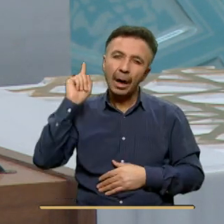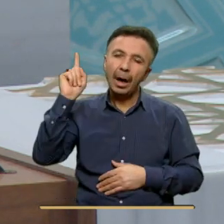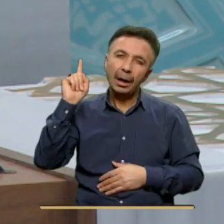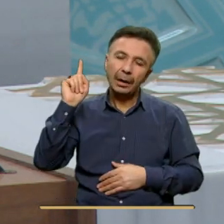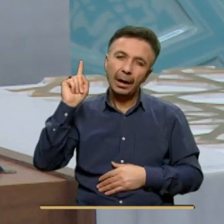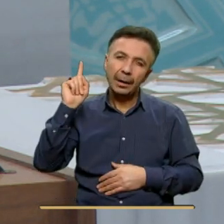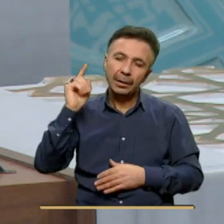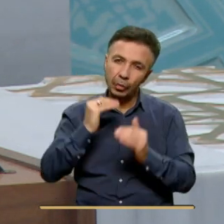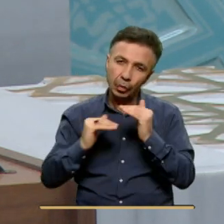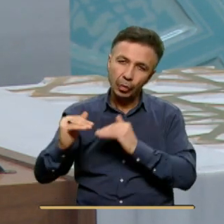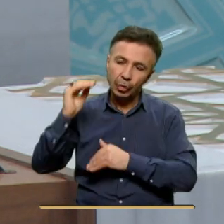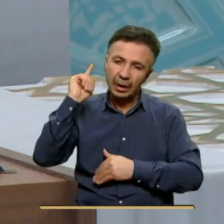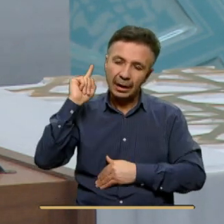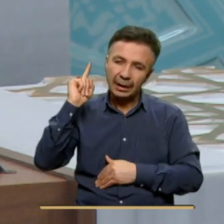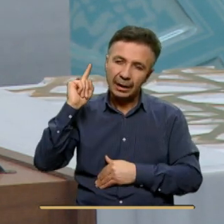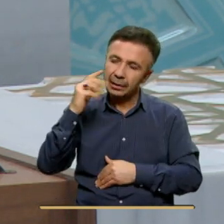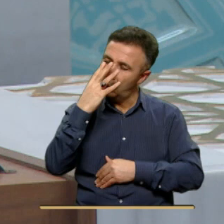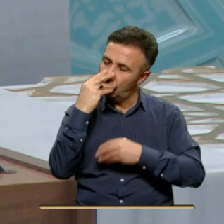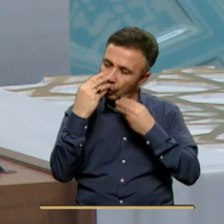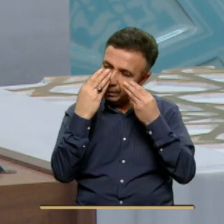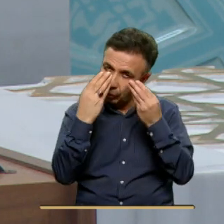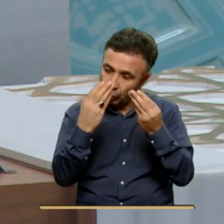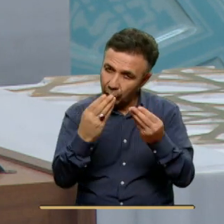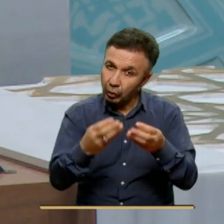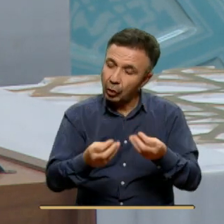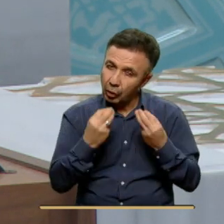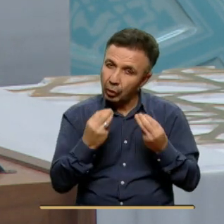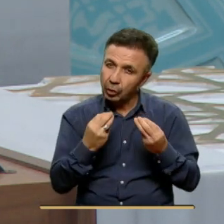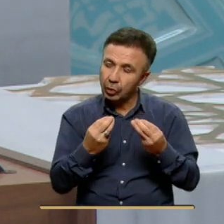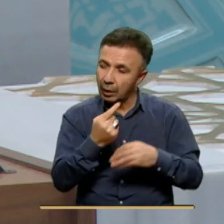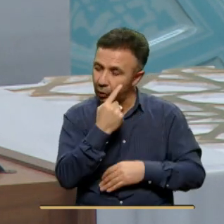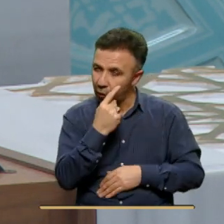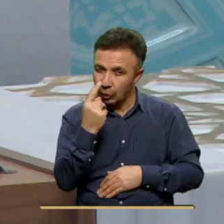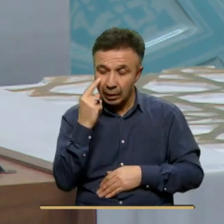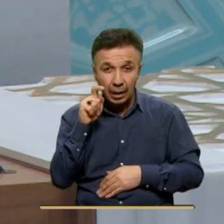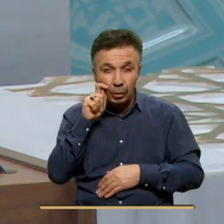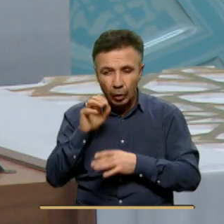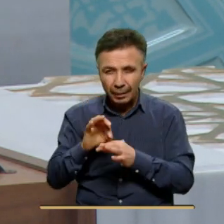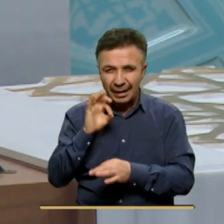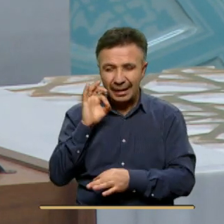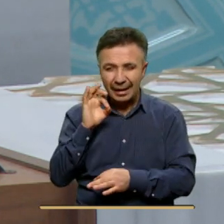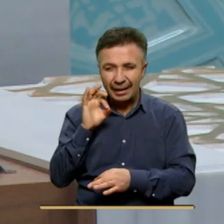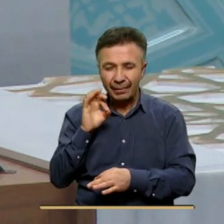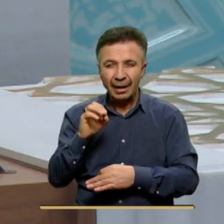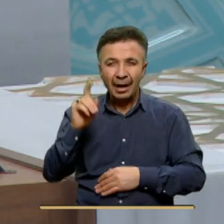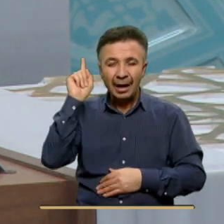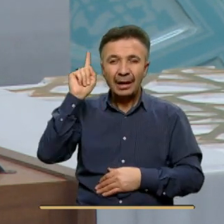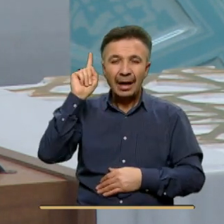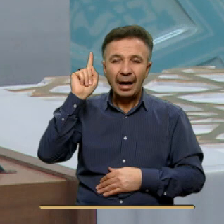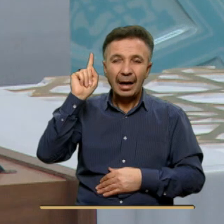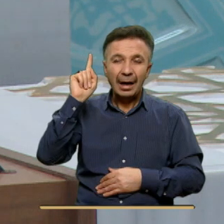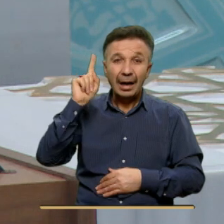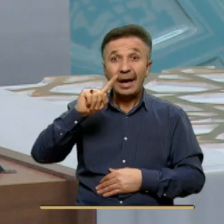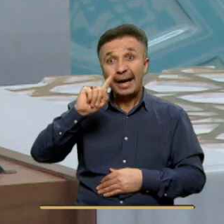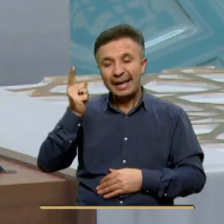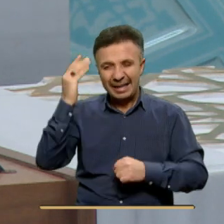Celle Celaluhu'nun lütfetmiş olduğu o güzel gözlerle mümin, Allah'ın yasaklamış